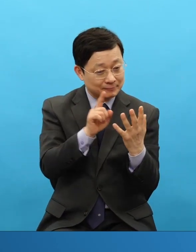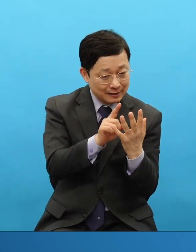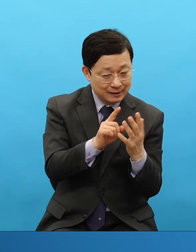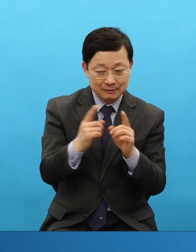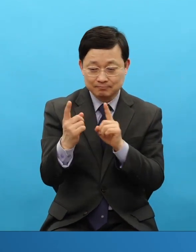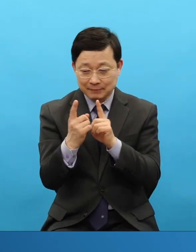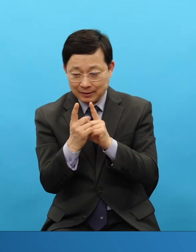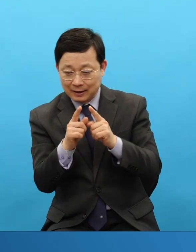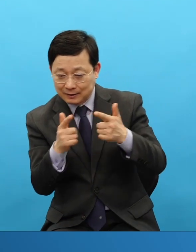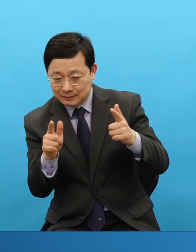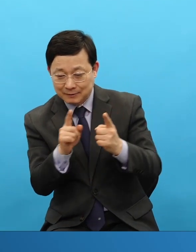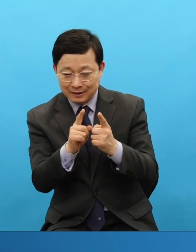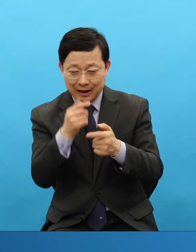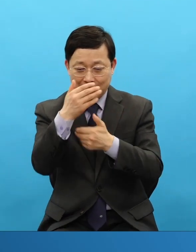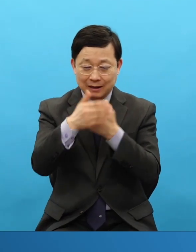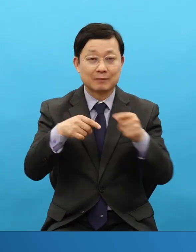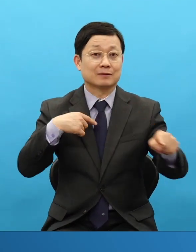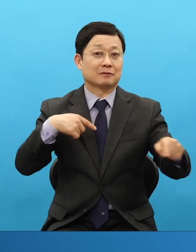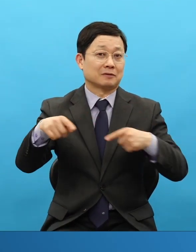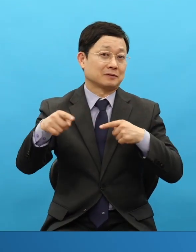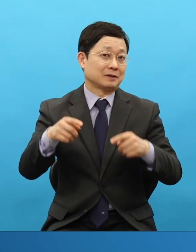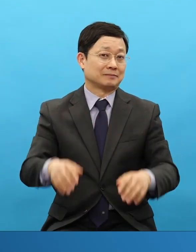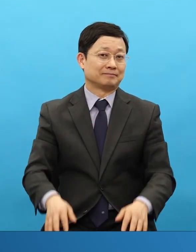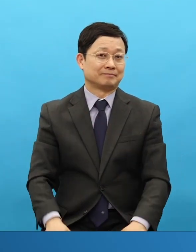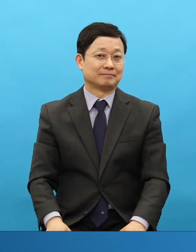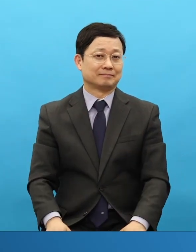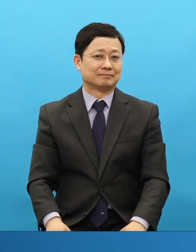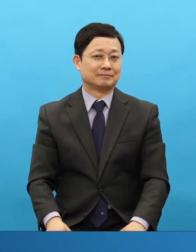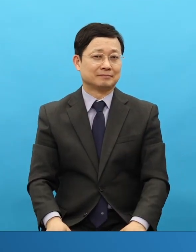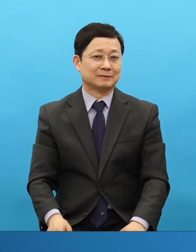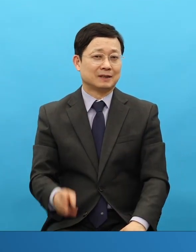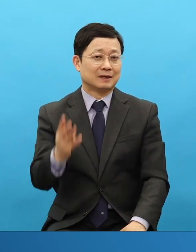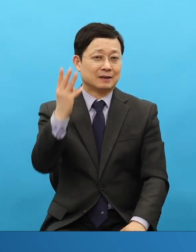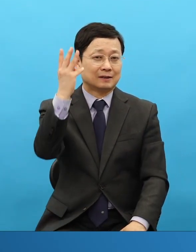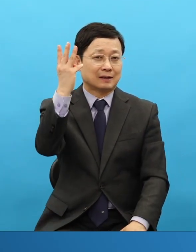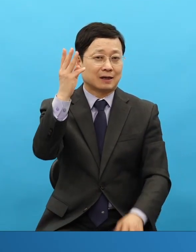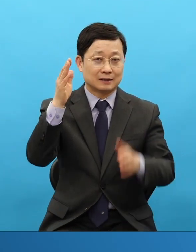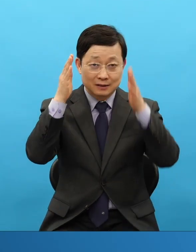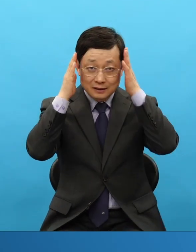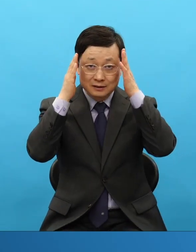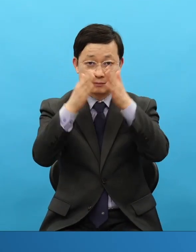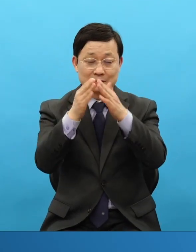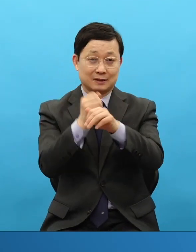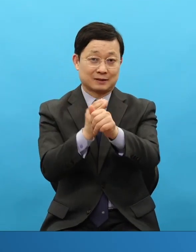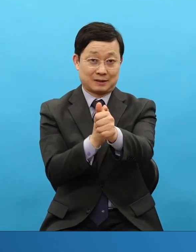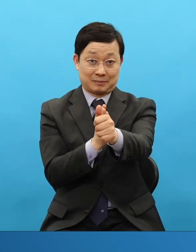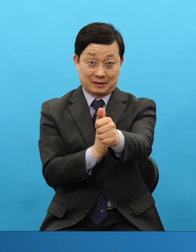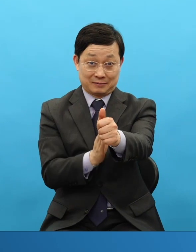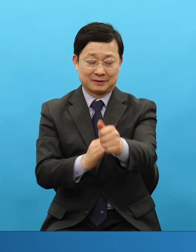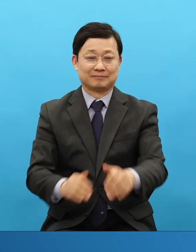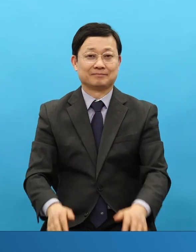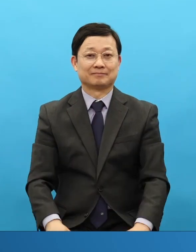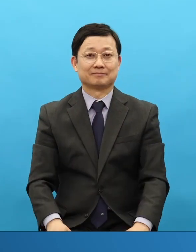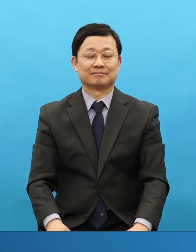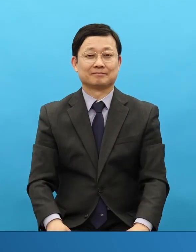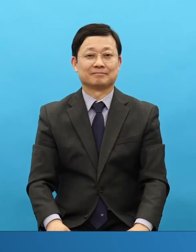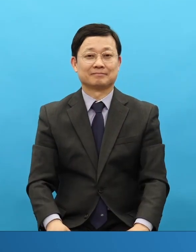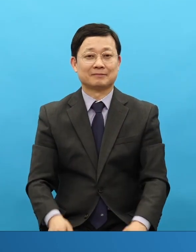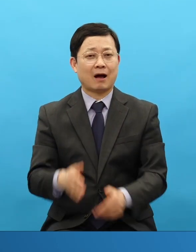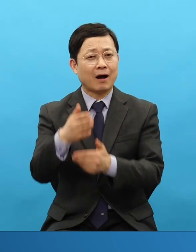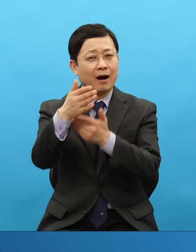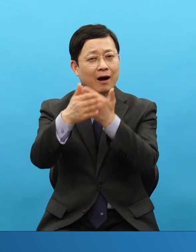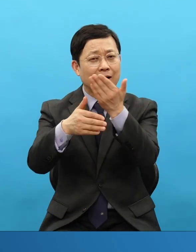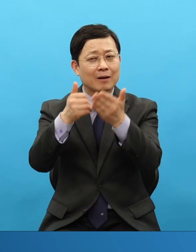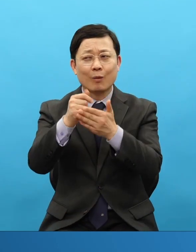all throughout the day, it's all the works of God. 3집중하세요. Do the 3 concentrations. 하나님이 어떤 일을